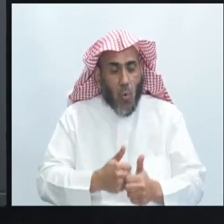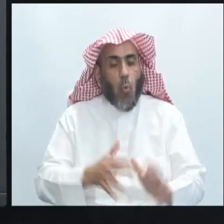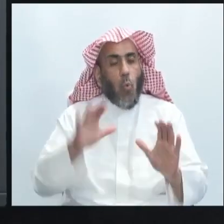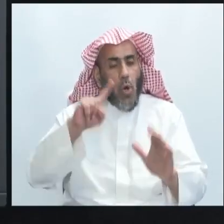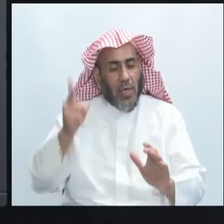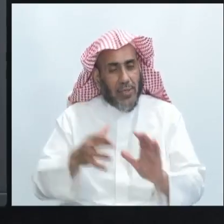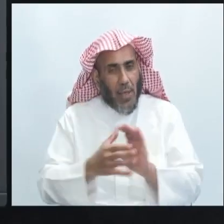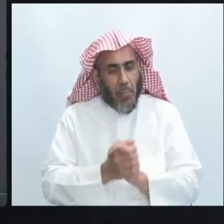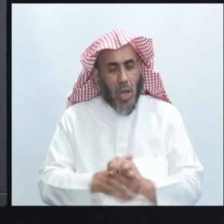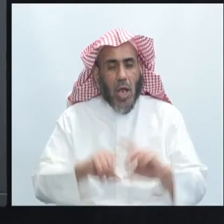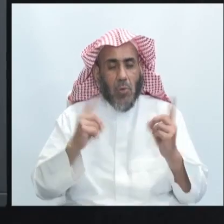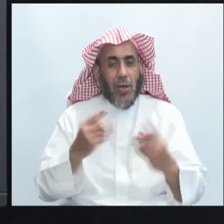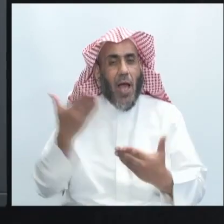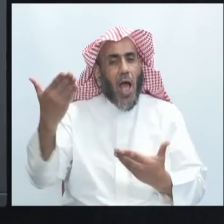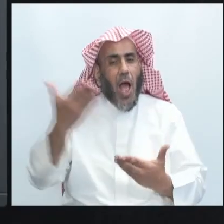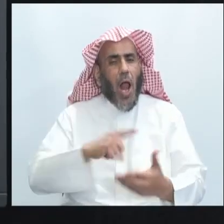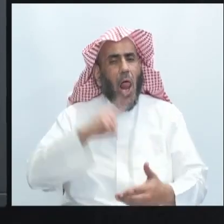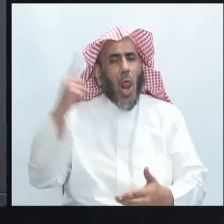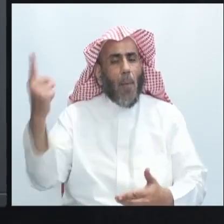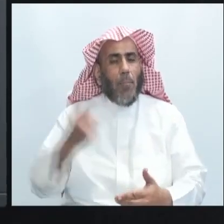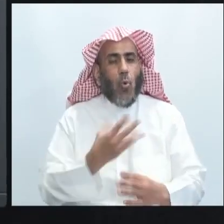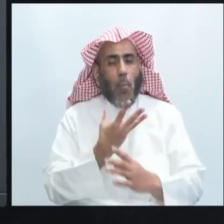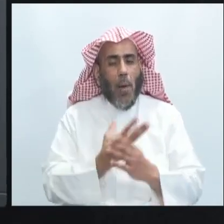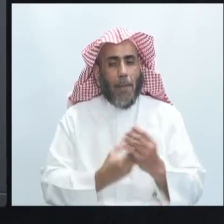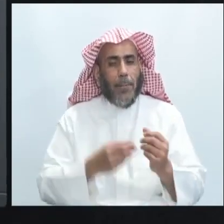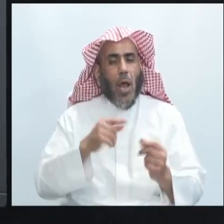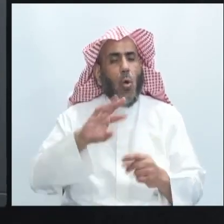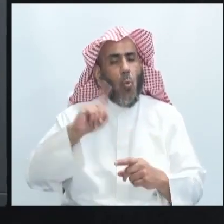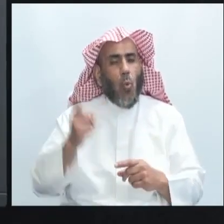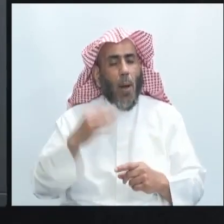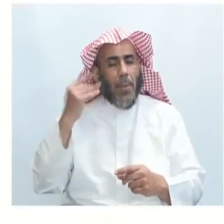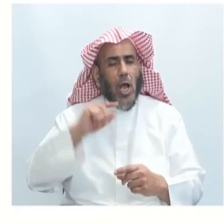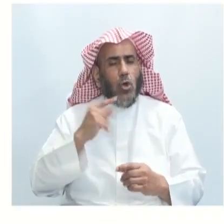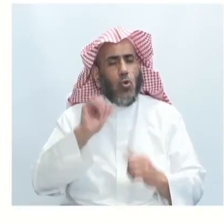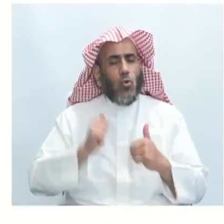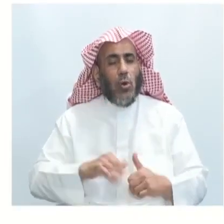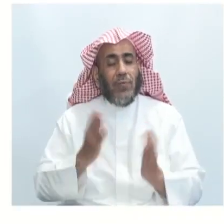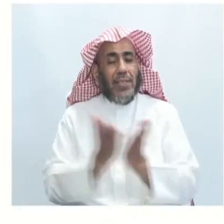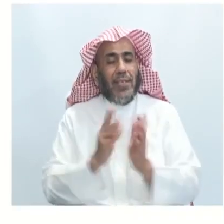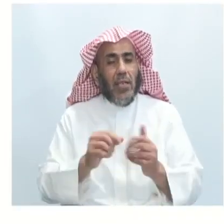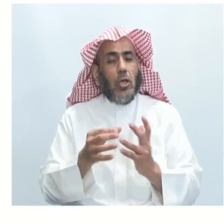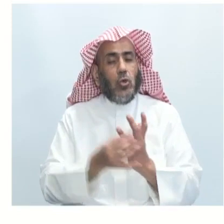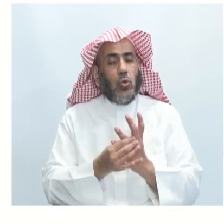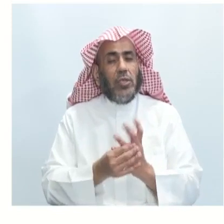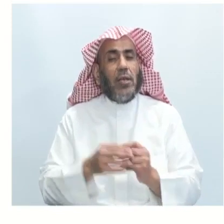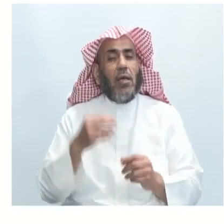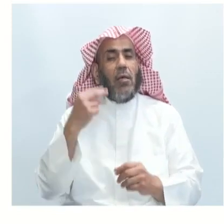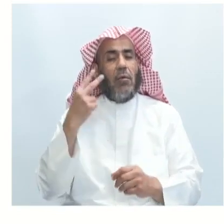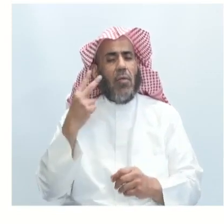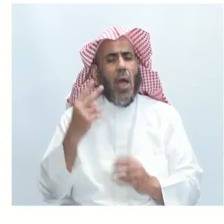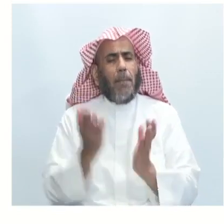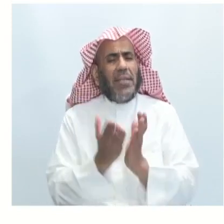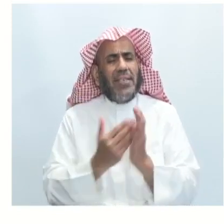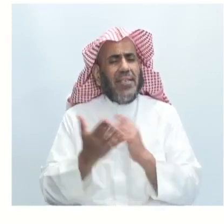وصحبه اجمعين اهلا بكم ابنائي وبناتي الطلاب في درسنا لهذا اليوم وهو الجزء الثاني من درسنا